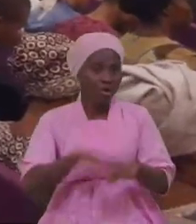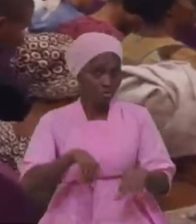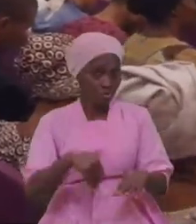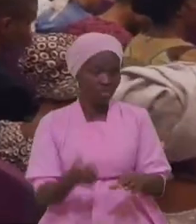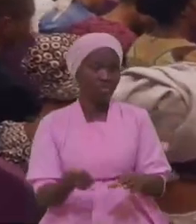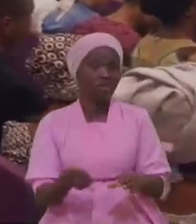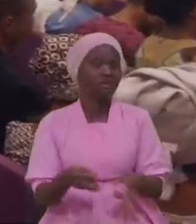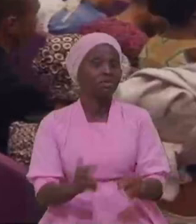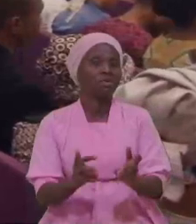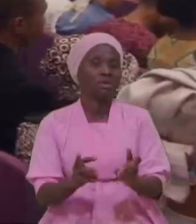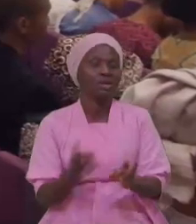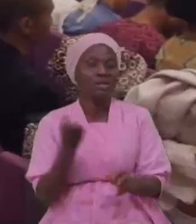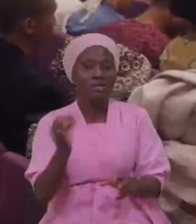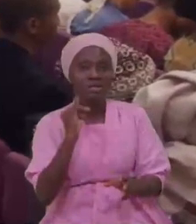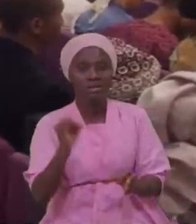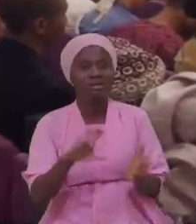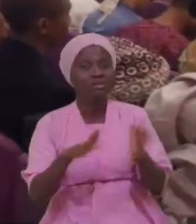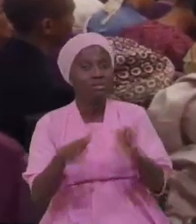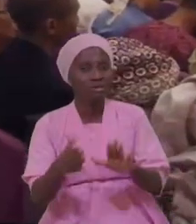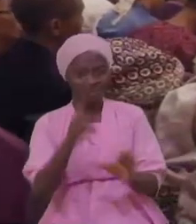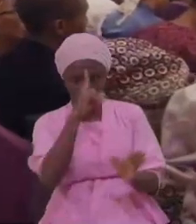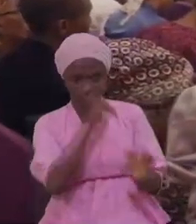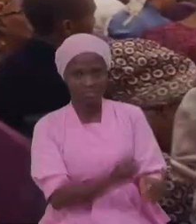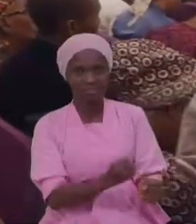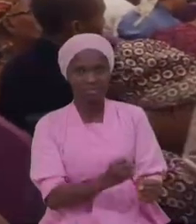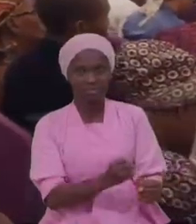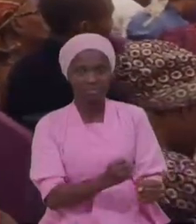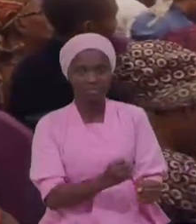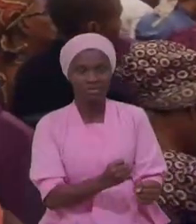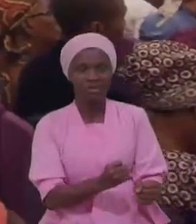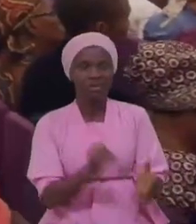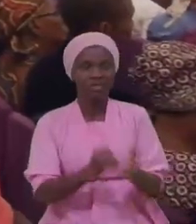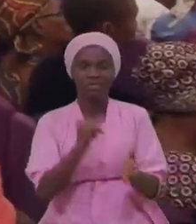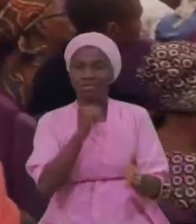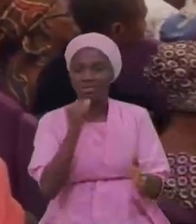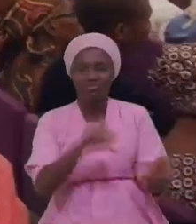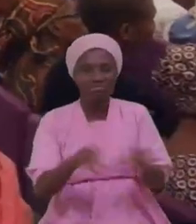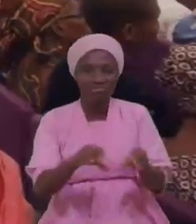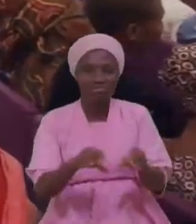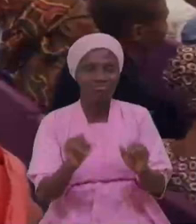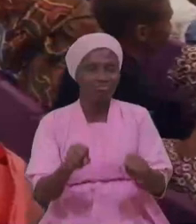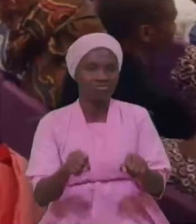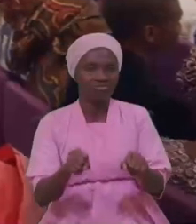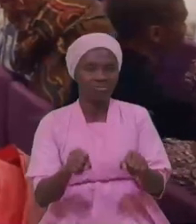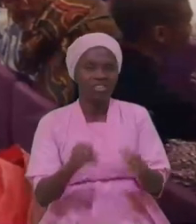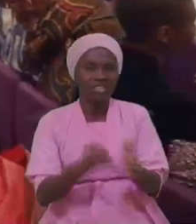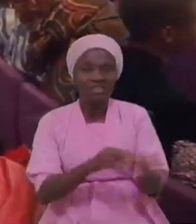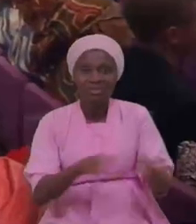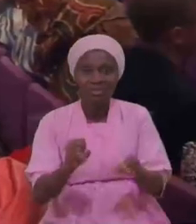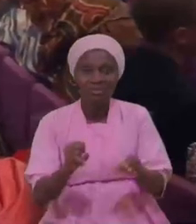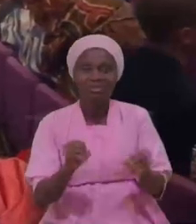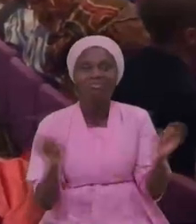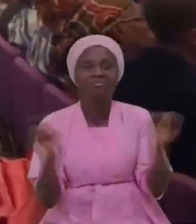Il y a la foi morte. C'est inactif. Elle ne fait rien.